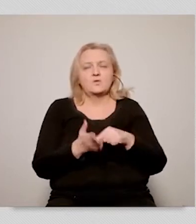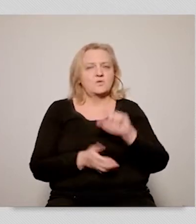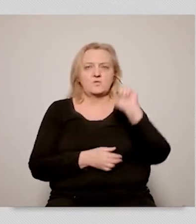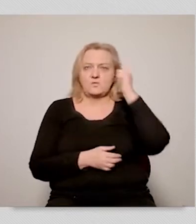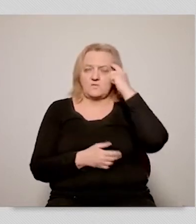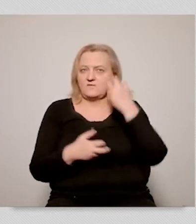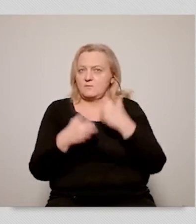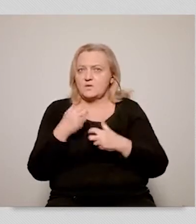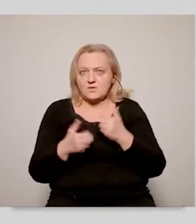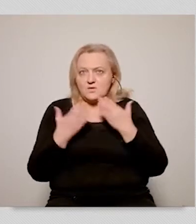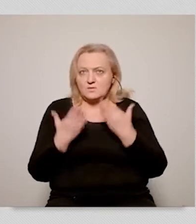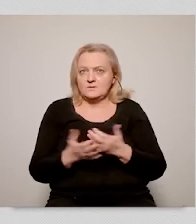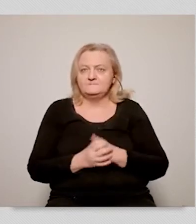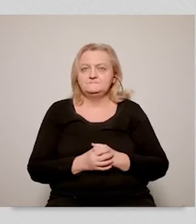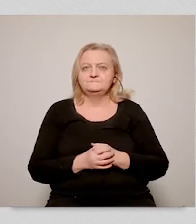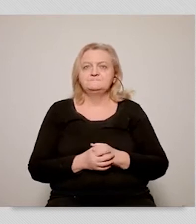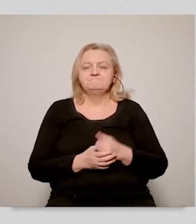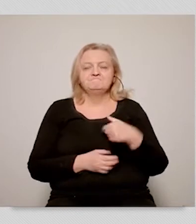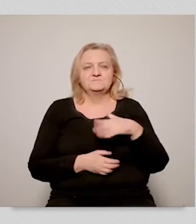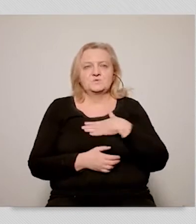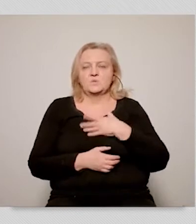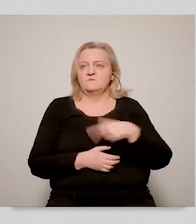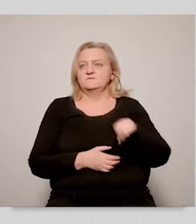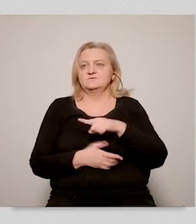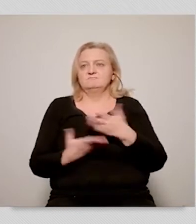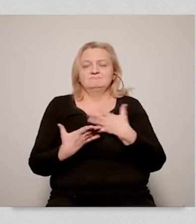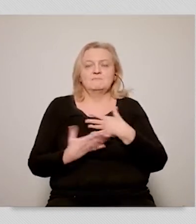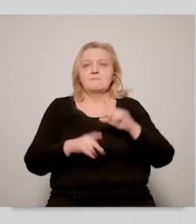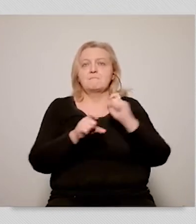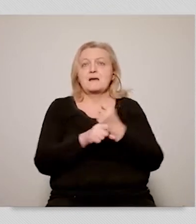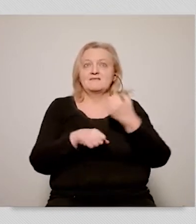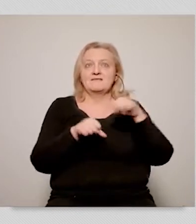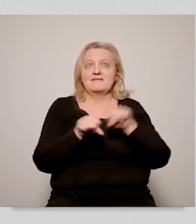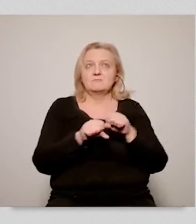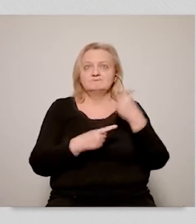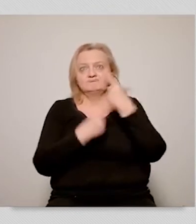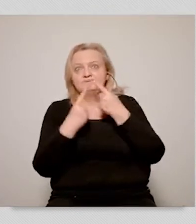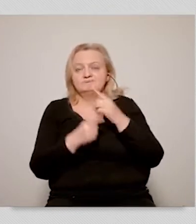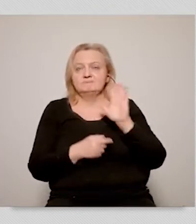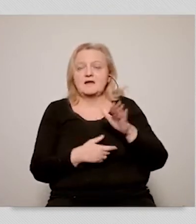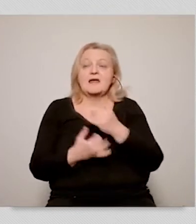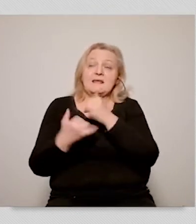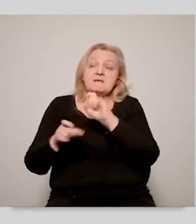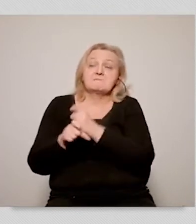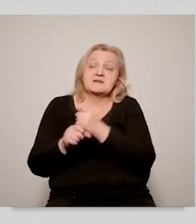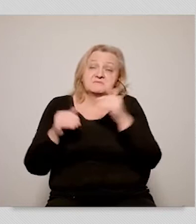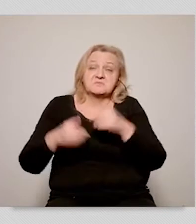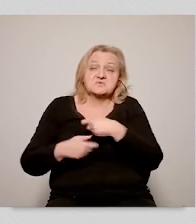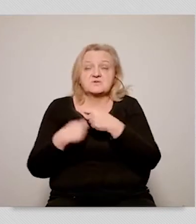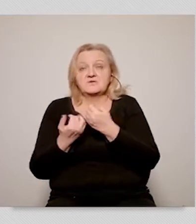wisi nad wszystkimi, przynajmniej państwami demokratycznymi, bo inne może rozwiążą to sobie